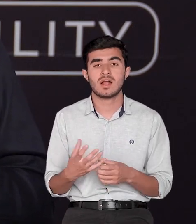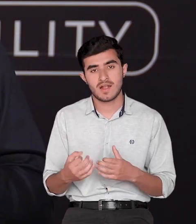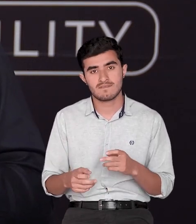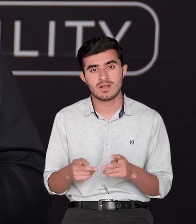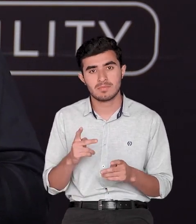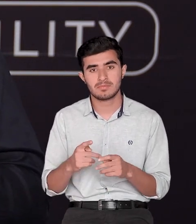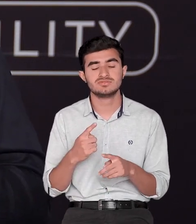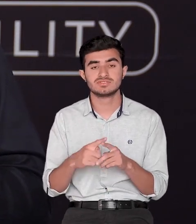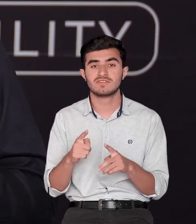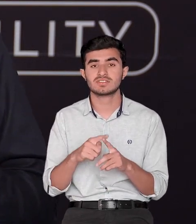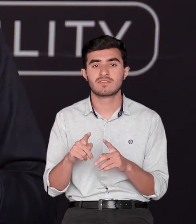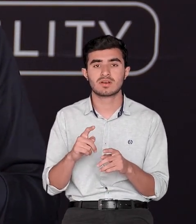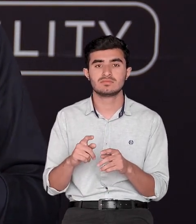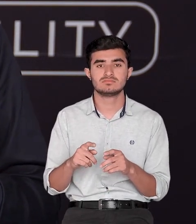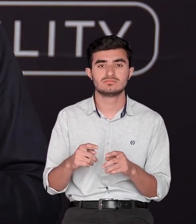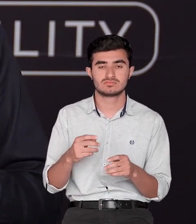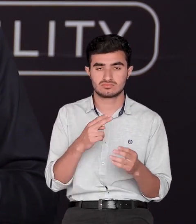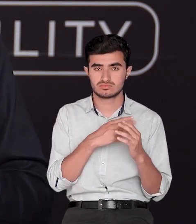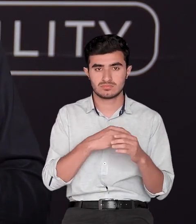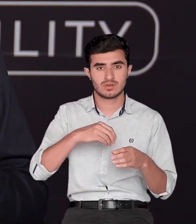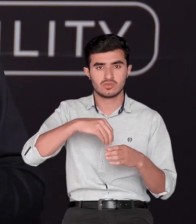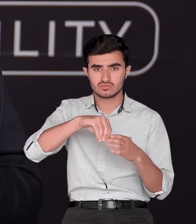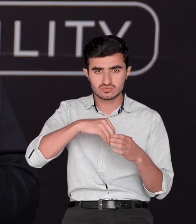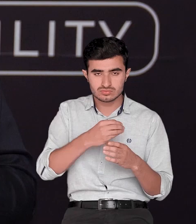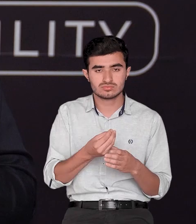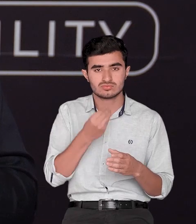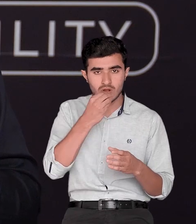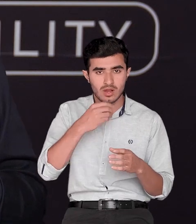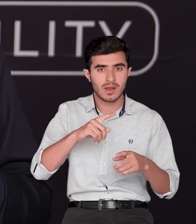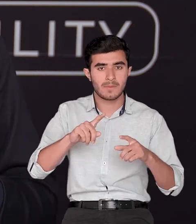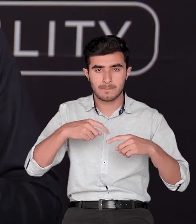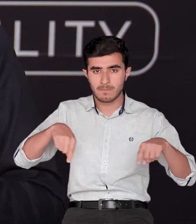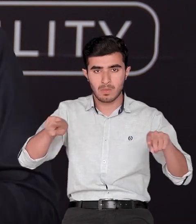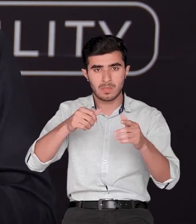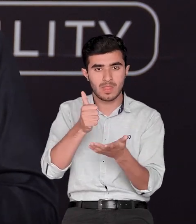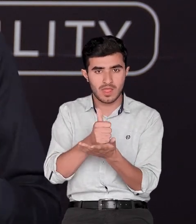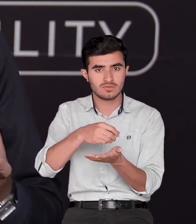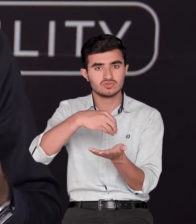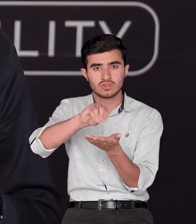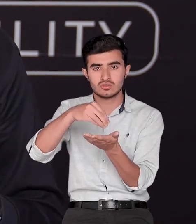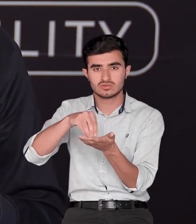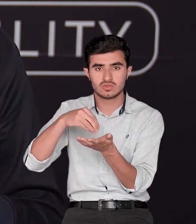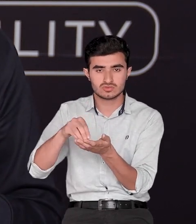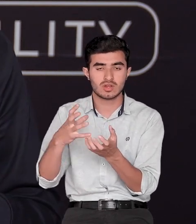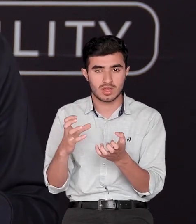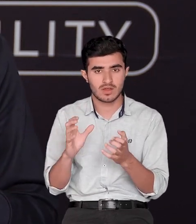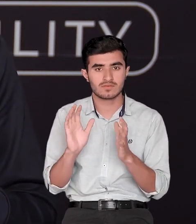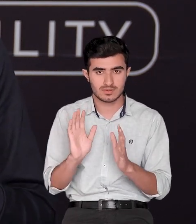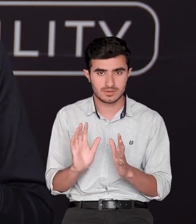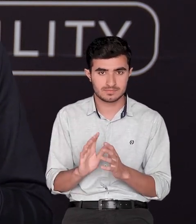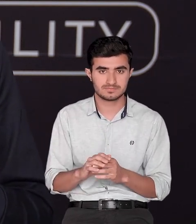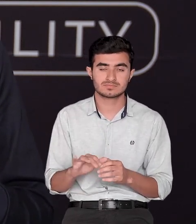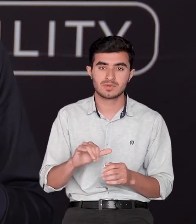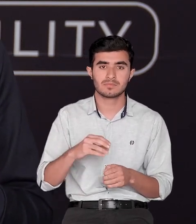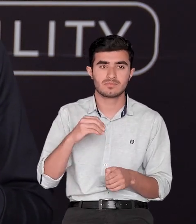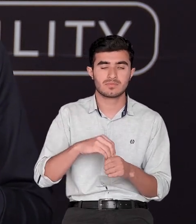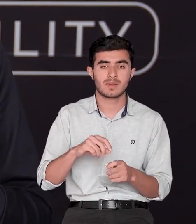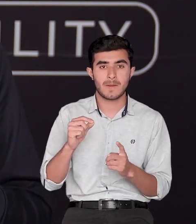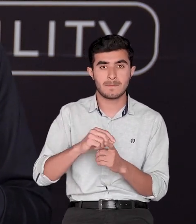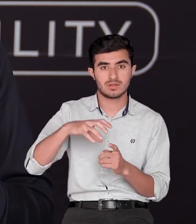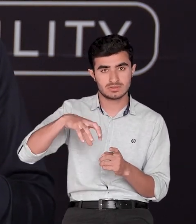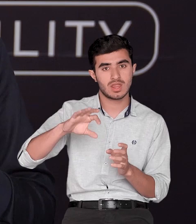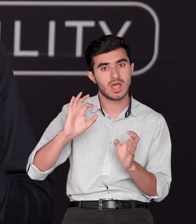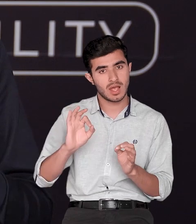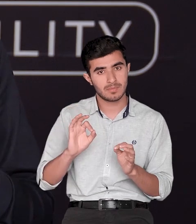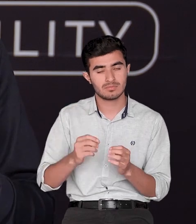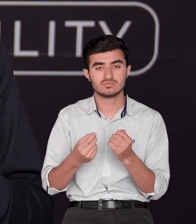हैं, जिसमें फ्रूट्स, खाने के स्टॉल्स होते हैं। उसमें लोकल जो हमारी प्रोडक्ट्स हैं, जो लोकल हमारी ज्वेलरी